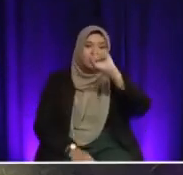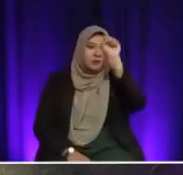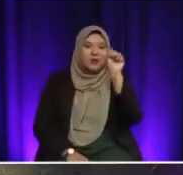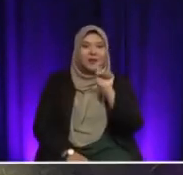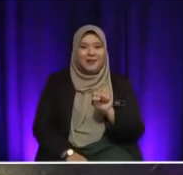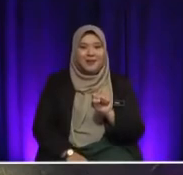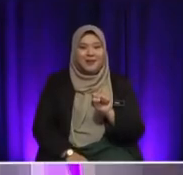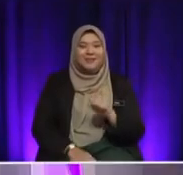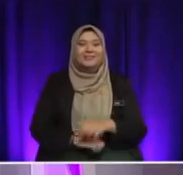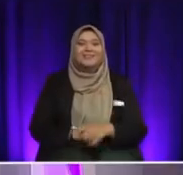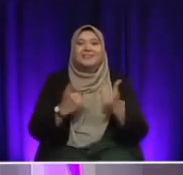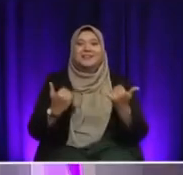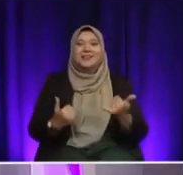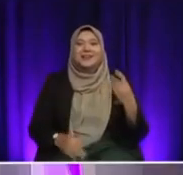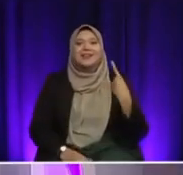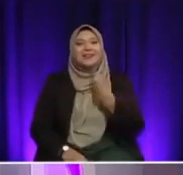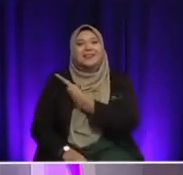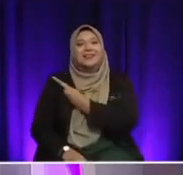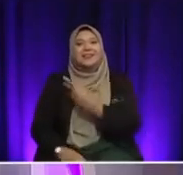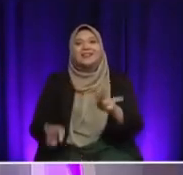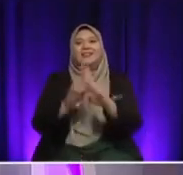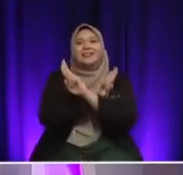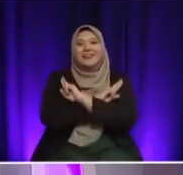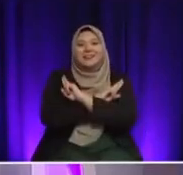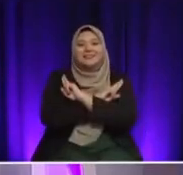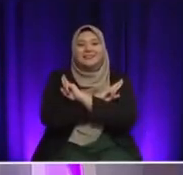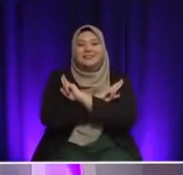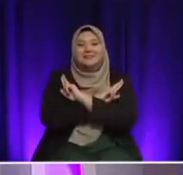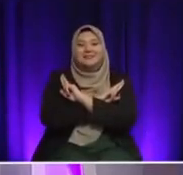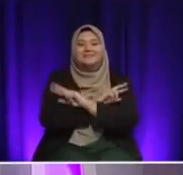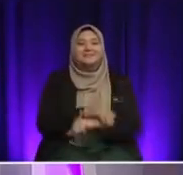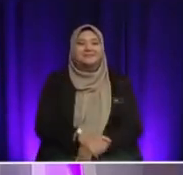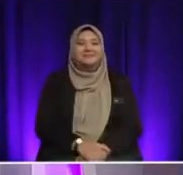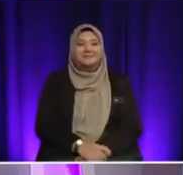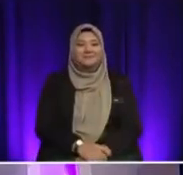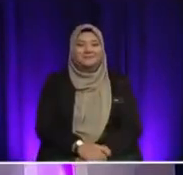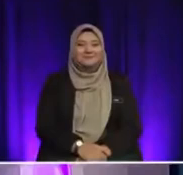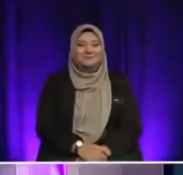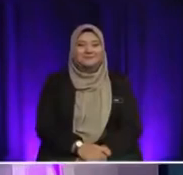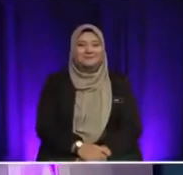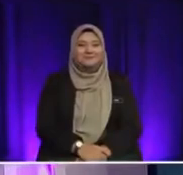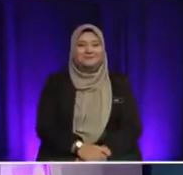jom kita nak beri rehat seketika. Yang di rumah, jangan ke mana-mana. Kembali selepas ini di Sukses SPM 2022.